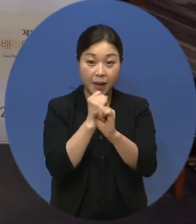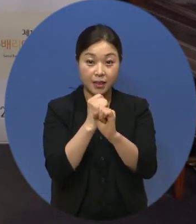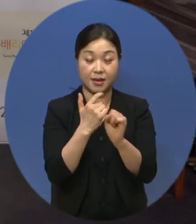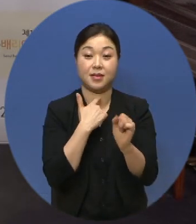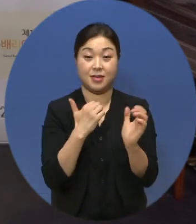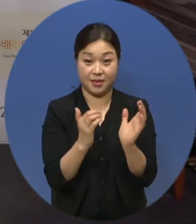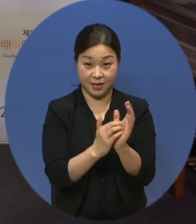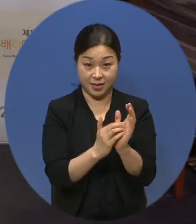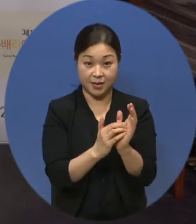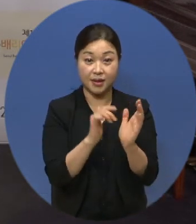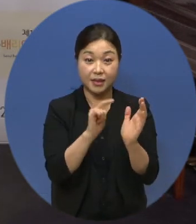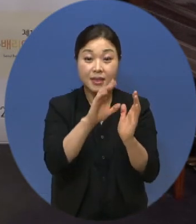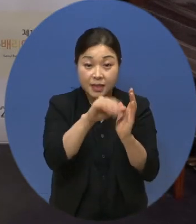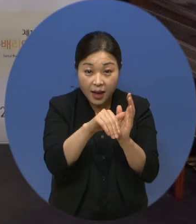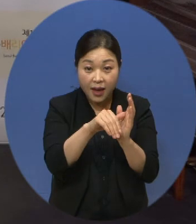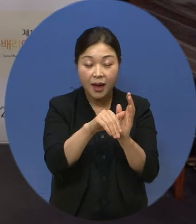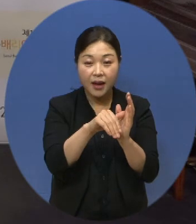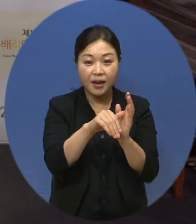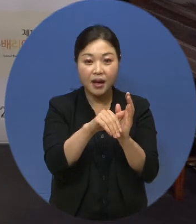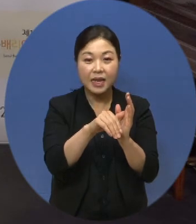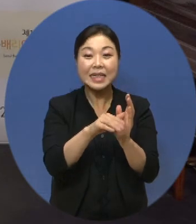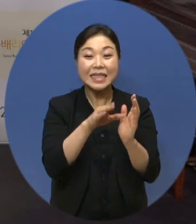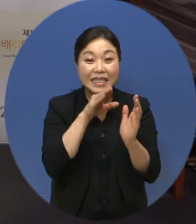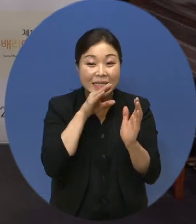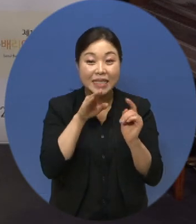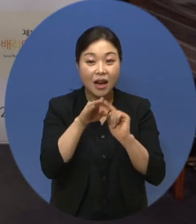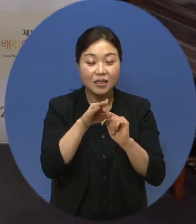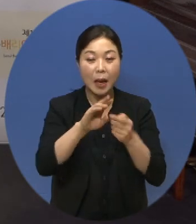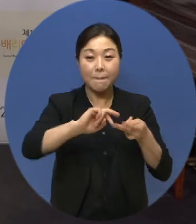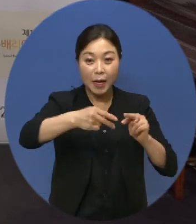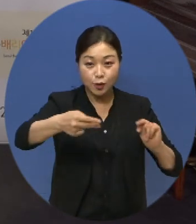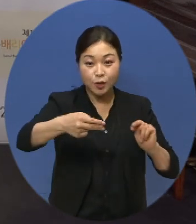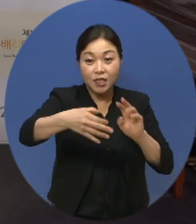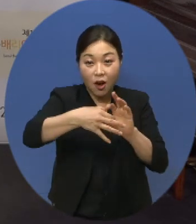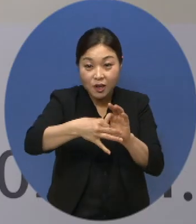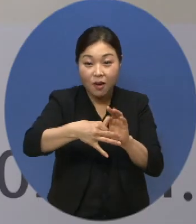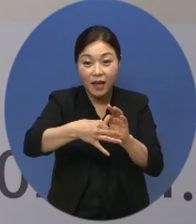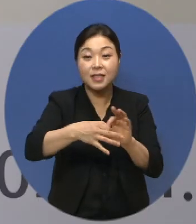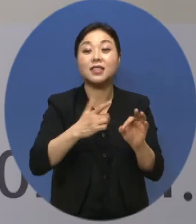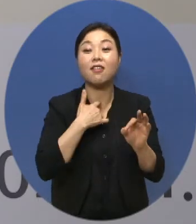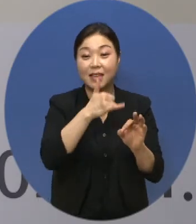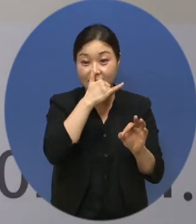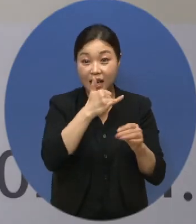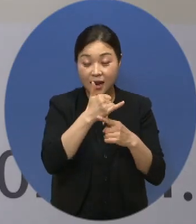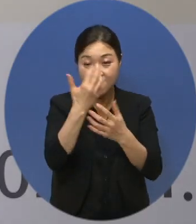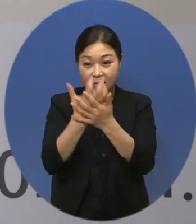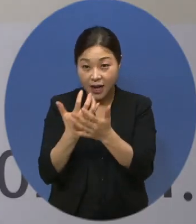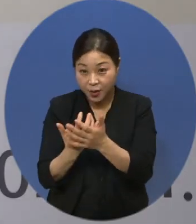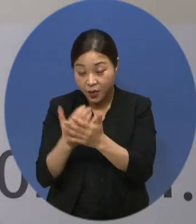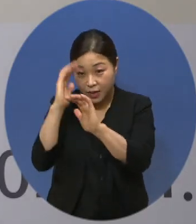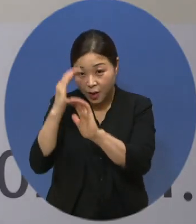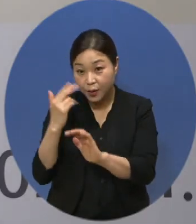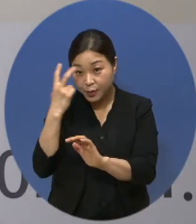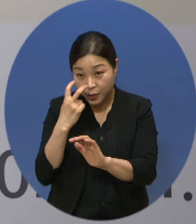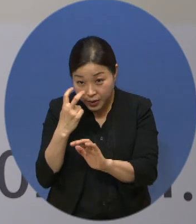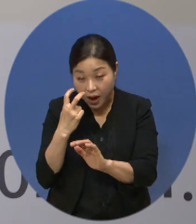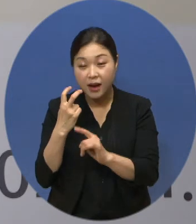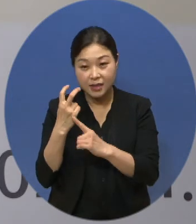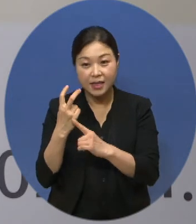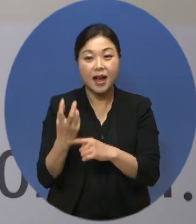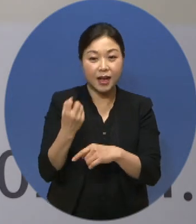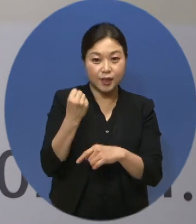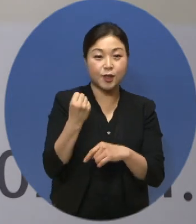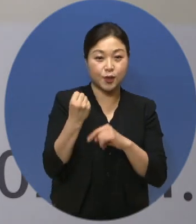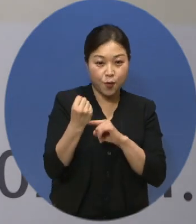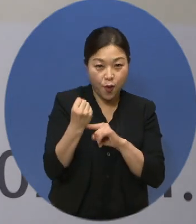3단장 했을 때 이제 실제로 밧줄을 맸었다 뭐 이런 얘기들도 좀 듣고 했었어가지고 그런 자료 조사를 기반으로 해서 간거